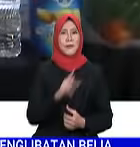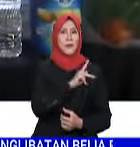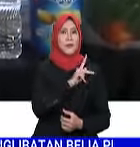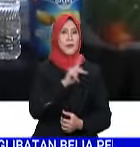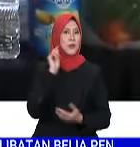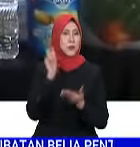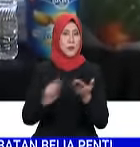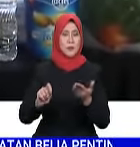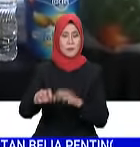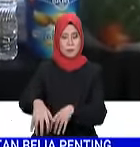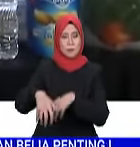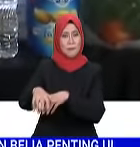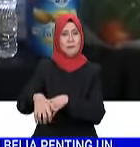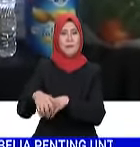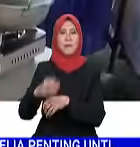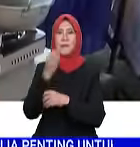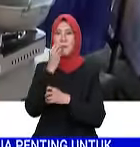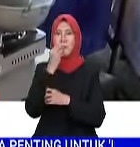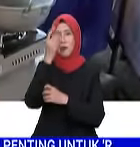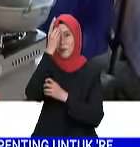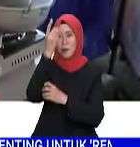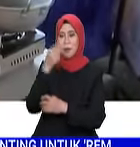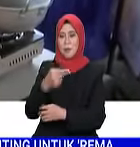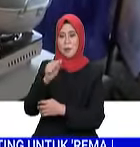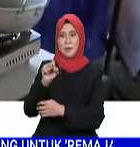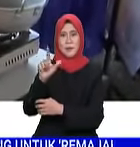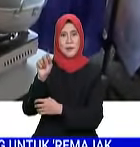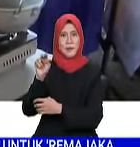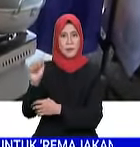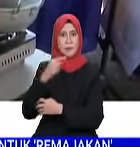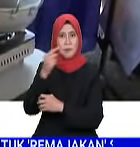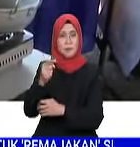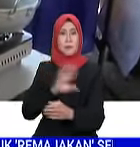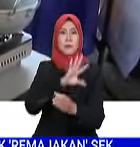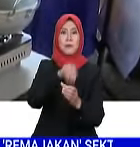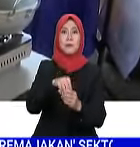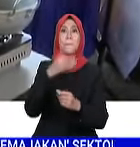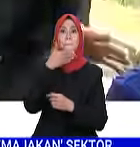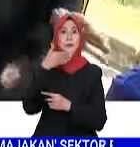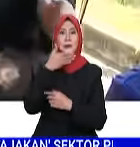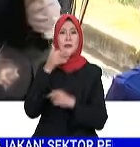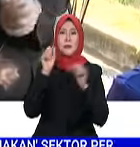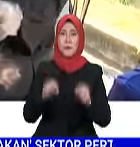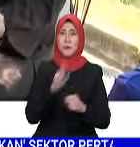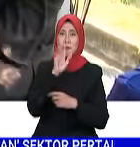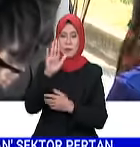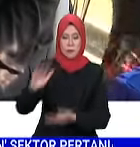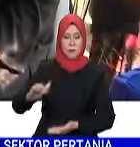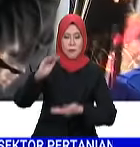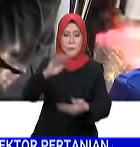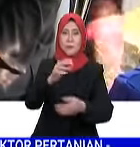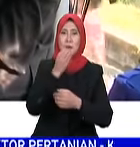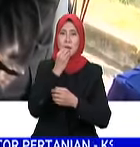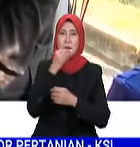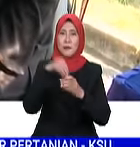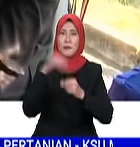Setiausaha Kementerian Pertanian dan Industri Makanan, Datuk Haslina Abdul Hamid berkata, penyertaan belia juga mampu meningkatkan jaminan bekal makanan